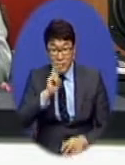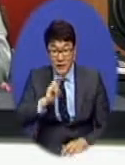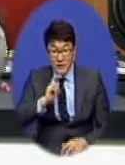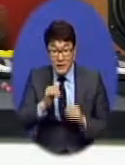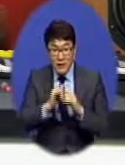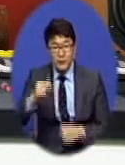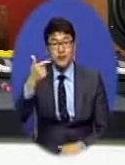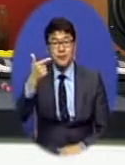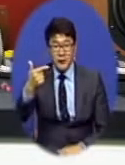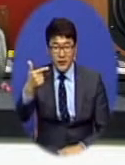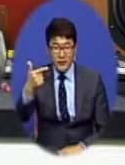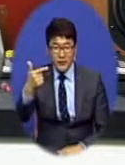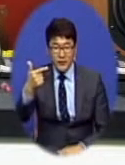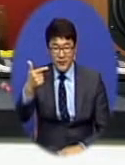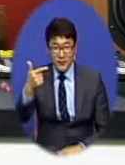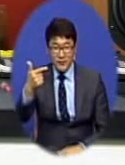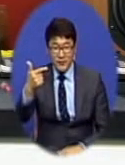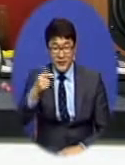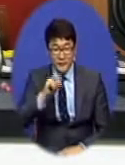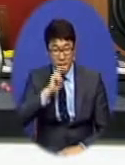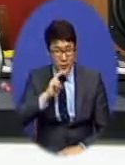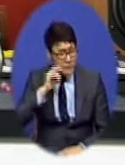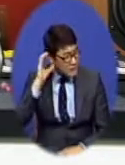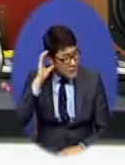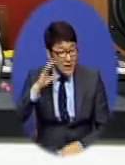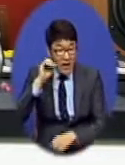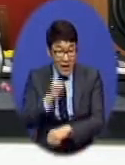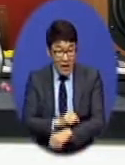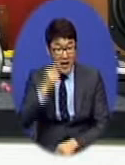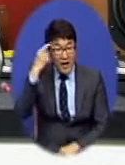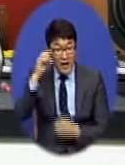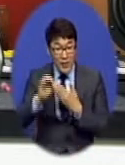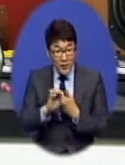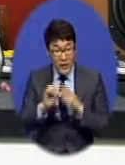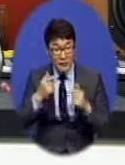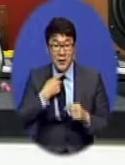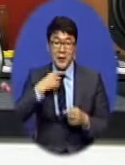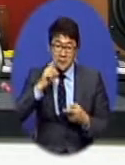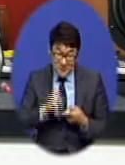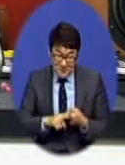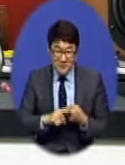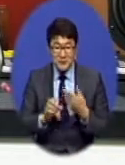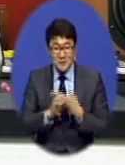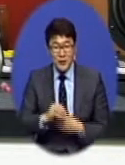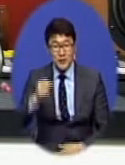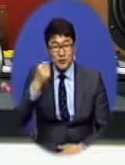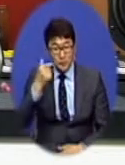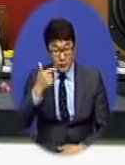번호는 6번이죠. 자, 박 화자님이 노래를 잘하신다 생각한다, 혹은 내 마음에 든다